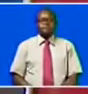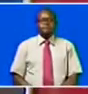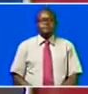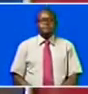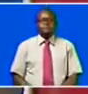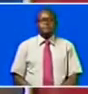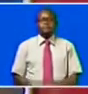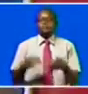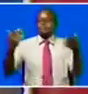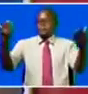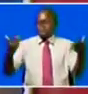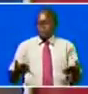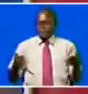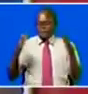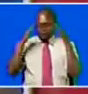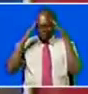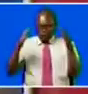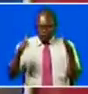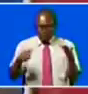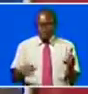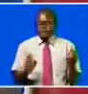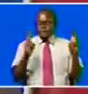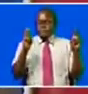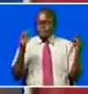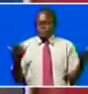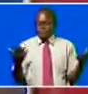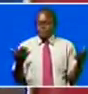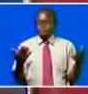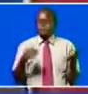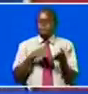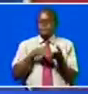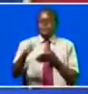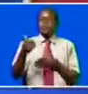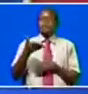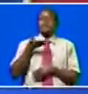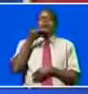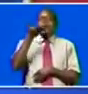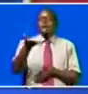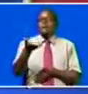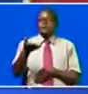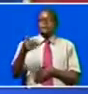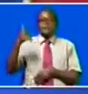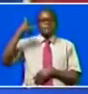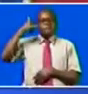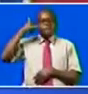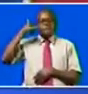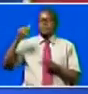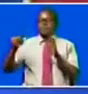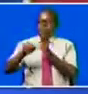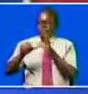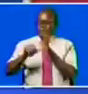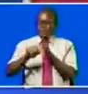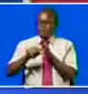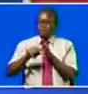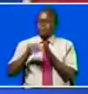Na mtazamaji, basi karibu tuangazie swala hili ambalo kwa kweli mmetuandikia jumbe mkisema simu zimeniharibia ndoa,